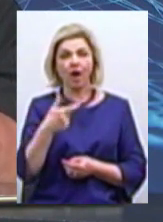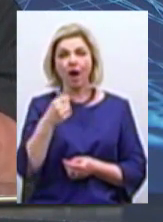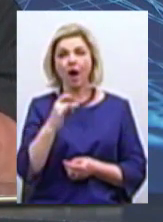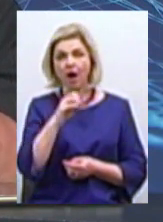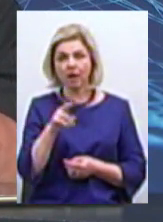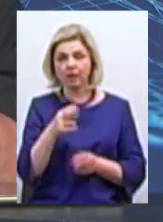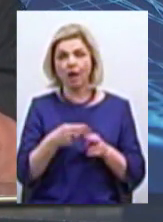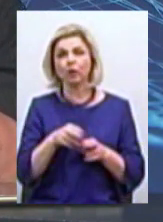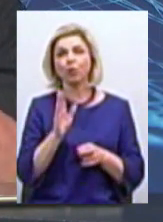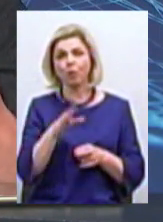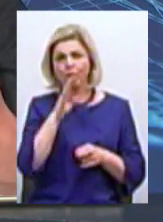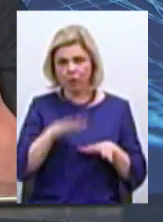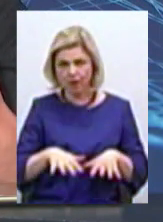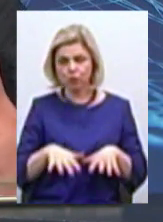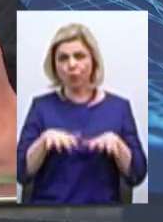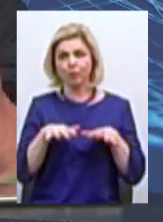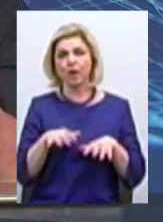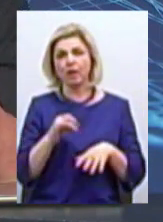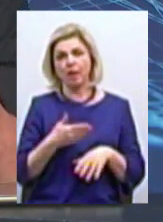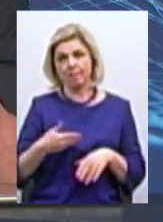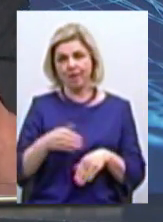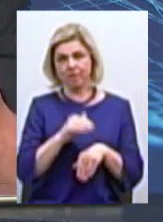будуть затоплювати. Ми фактично повинні